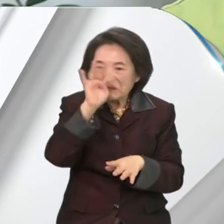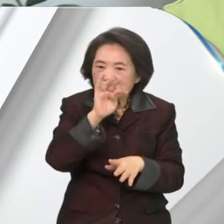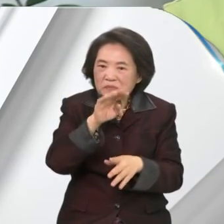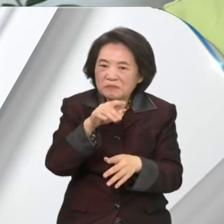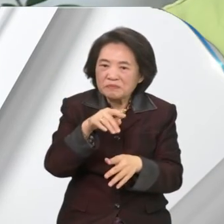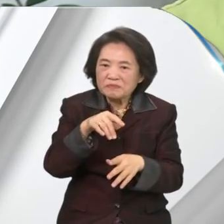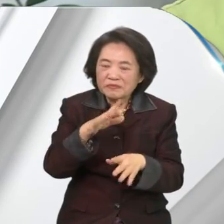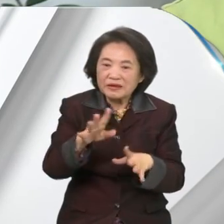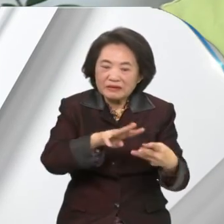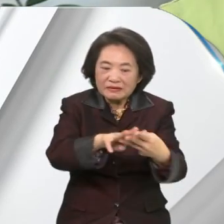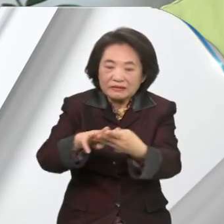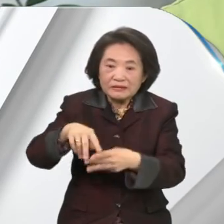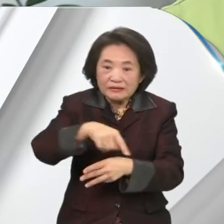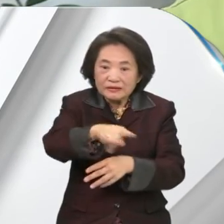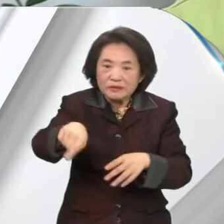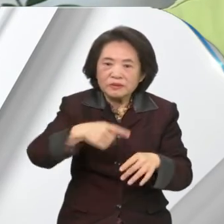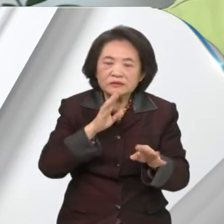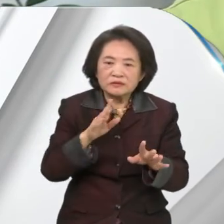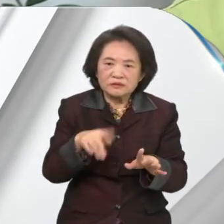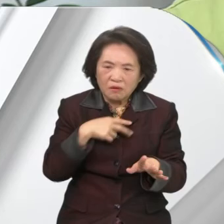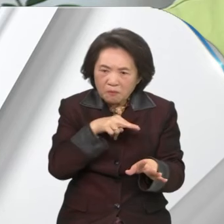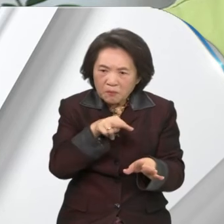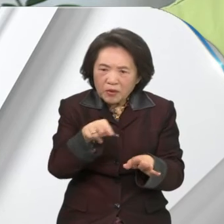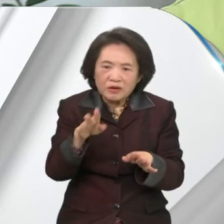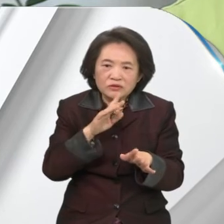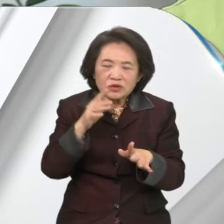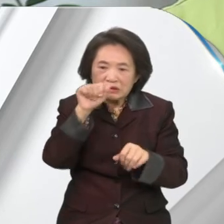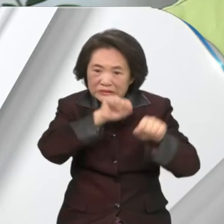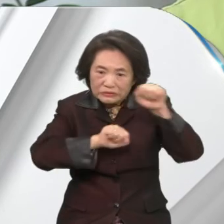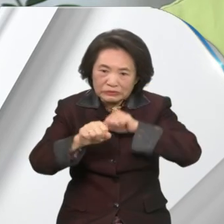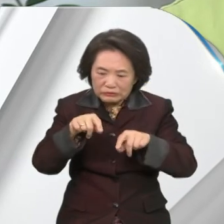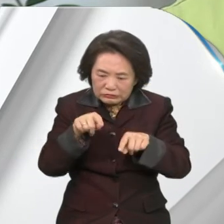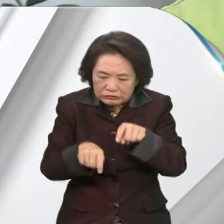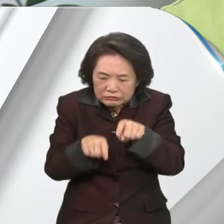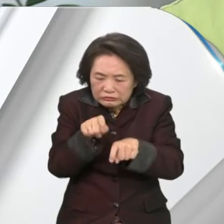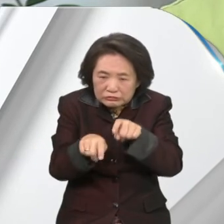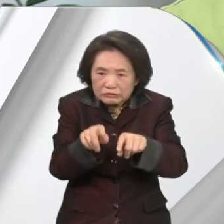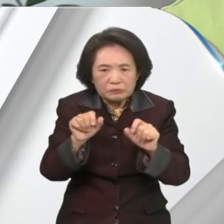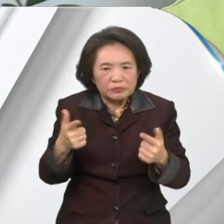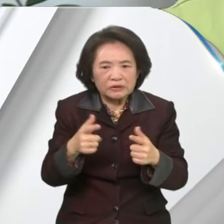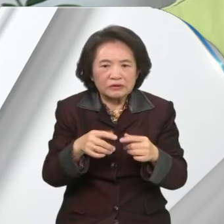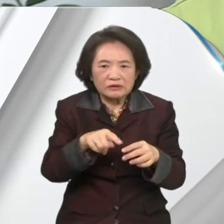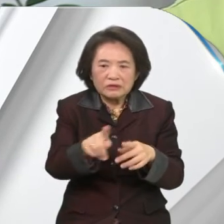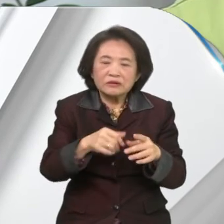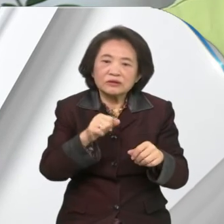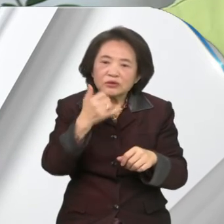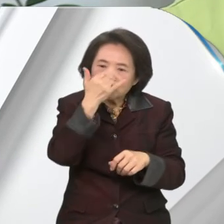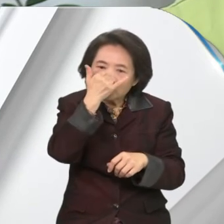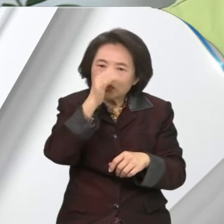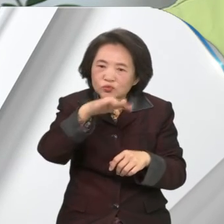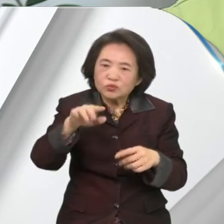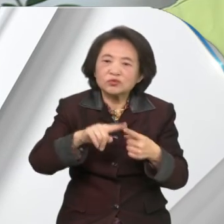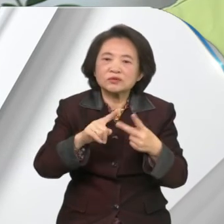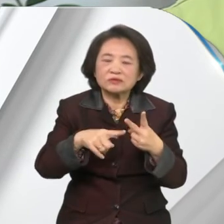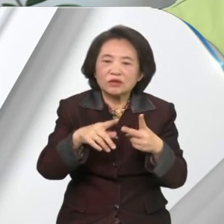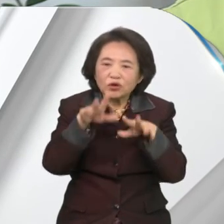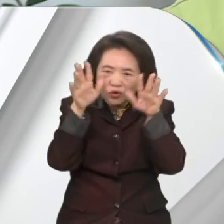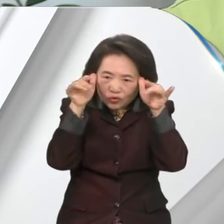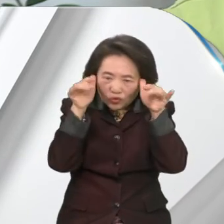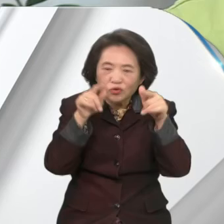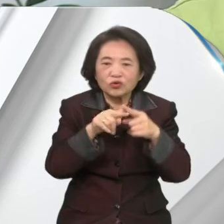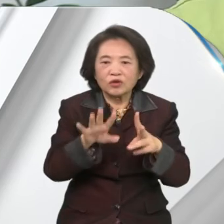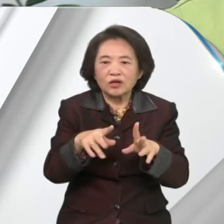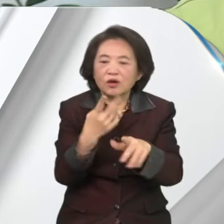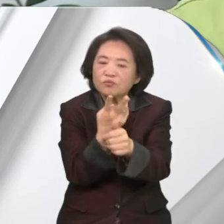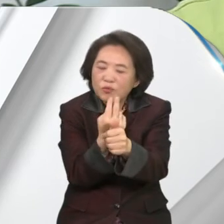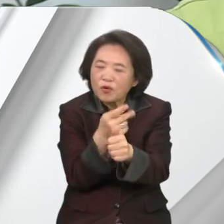实在那个田间里面哈是没有看到所谓熊的迹象啦。大概田里面大概都是只有野猪哈跟狗的迹象，